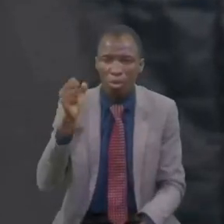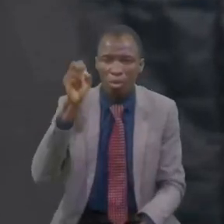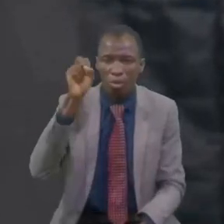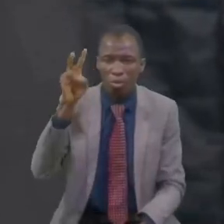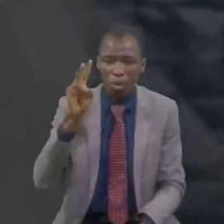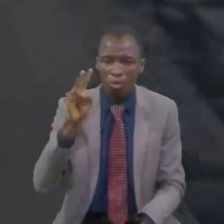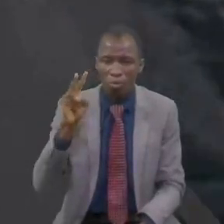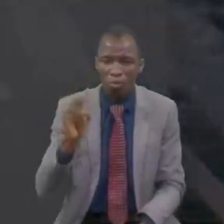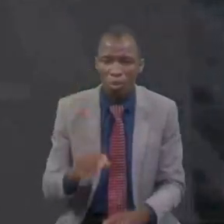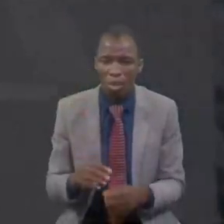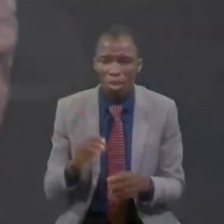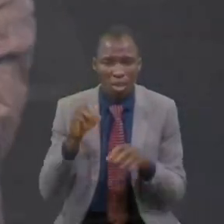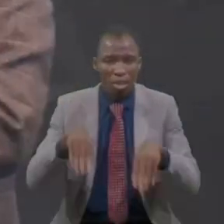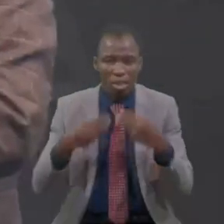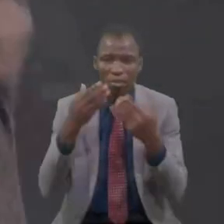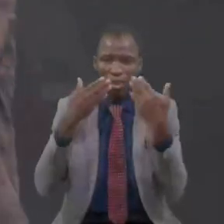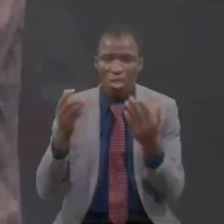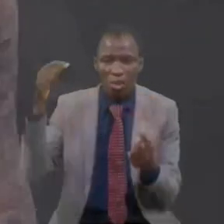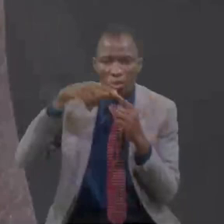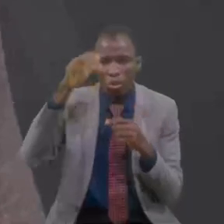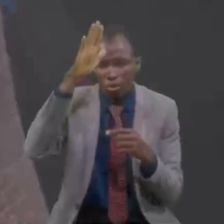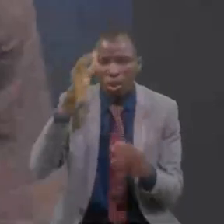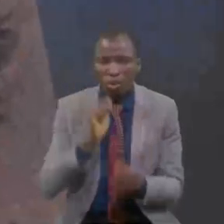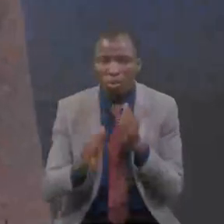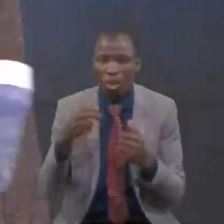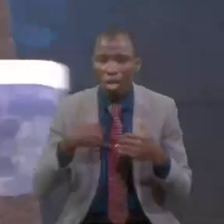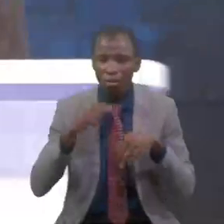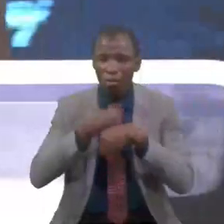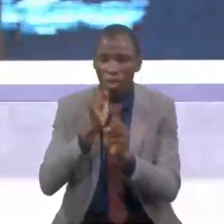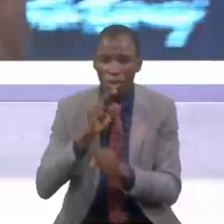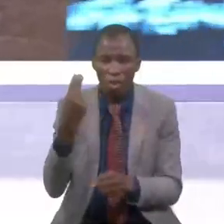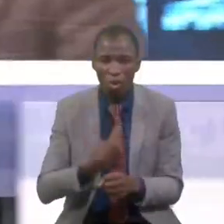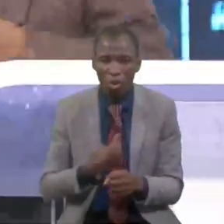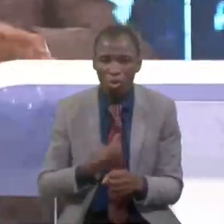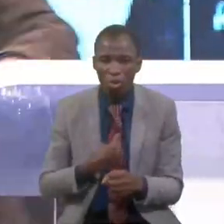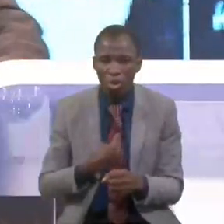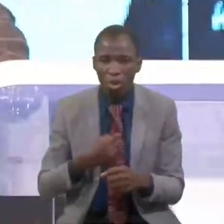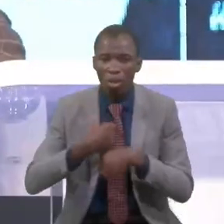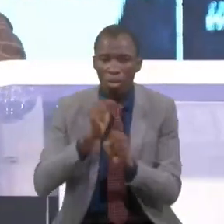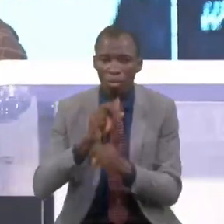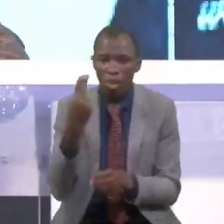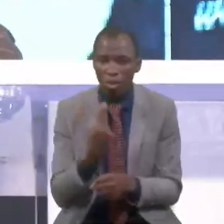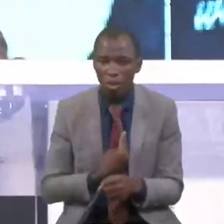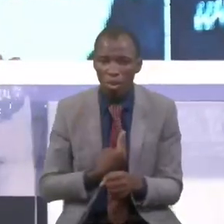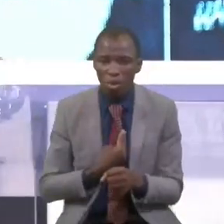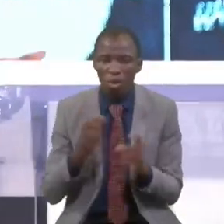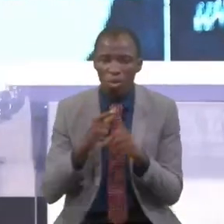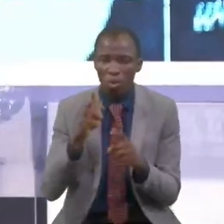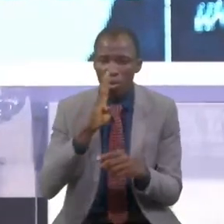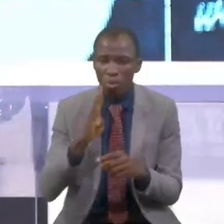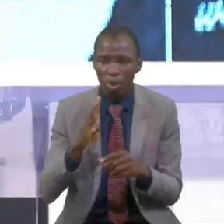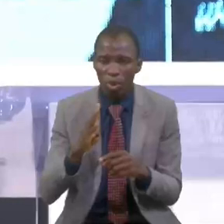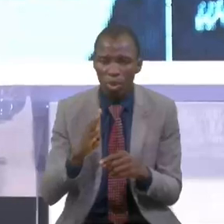1 12 qui dit rendez grâce au père qui vous a rendu